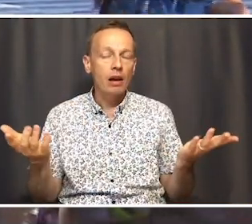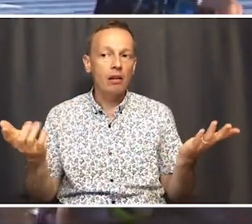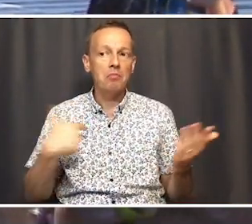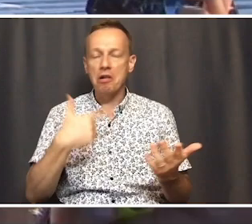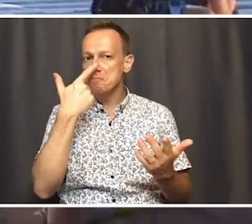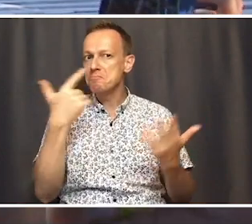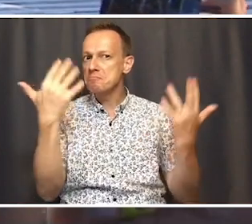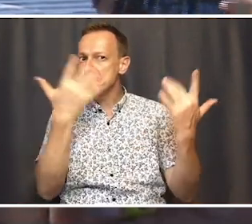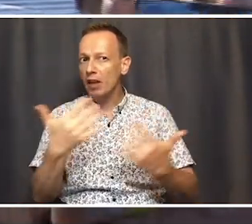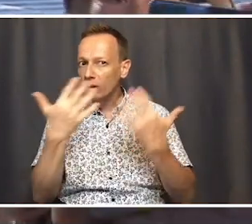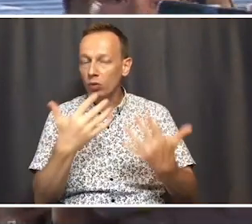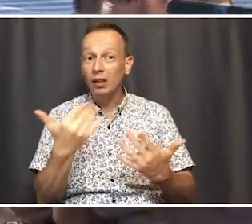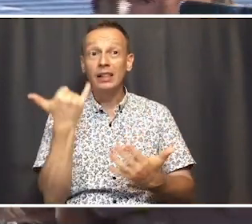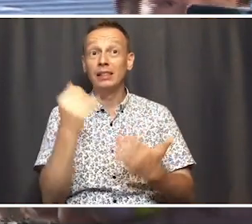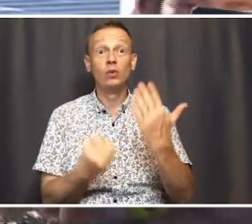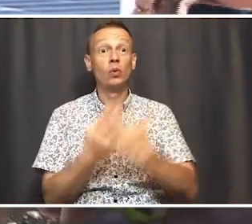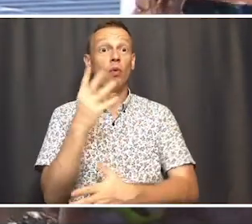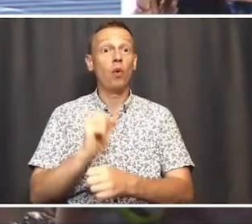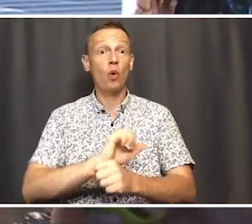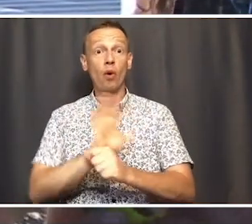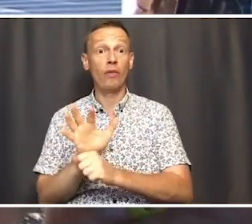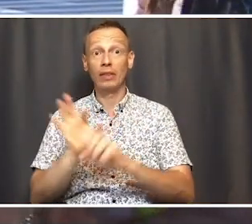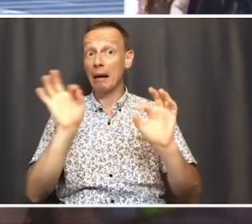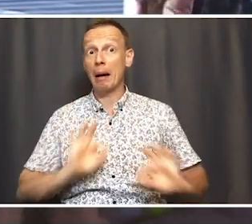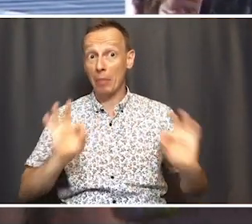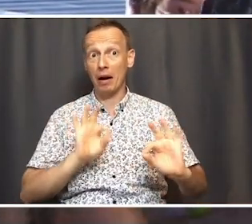sais, en l'absence de nouveau Covid,